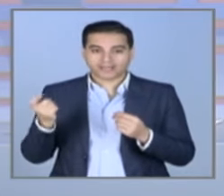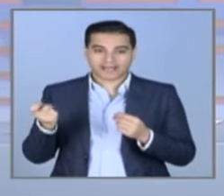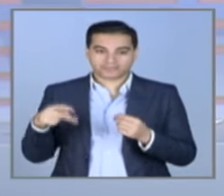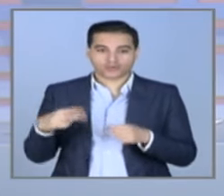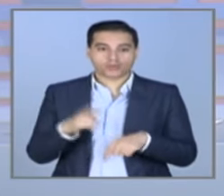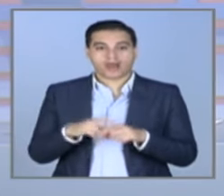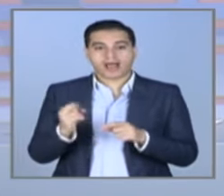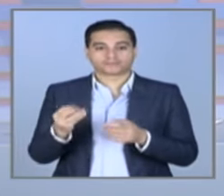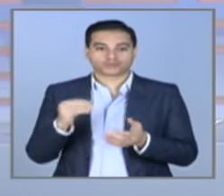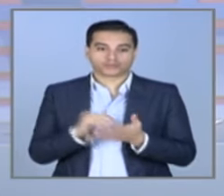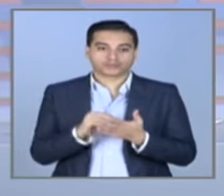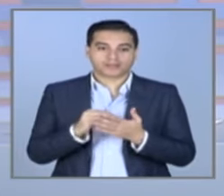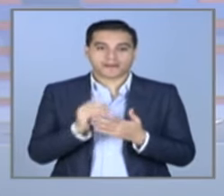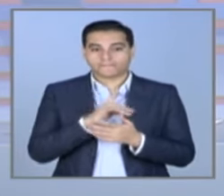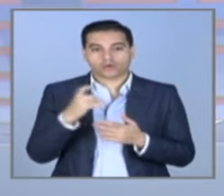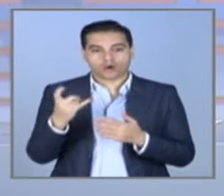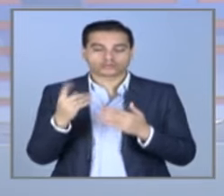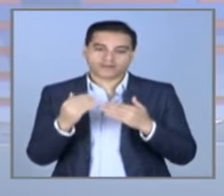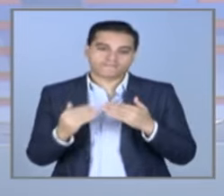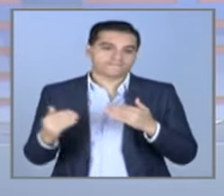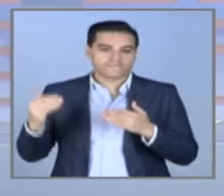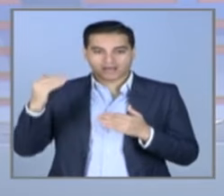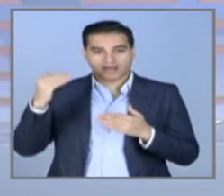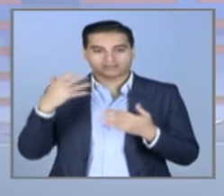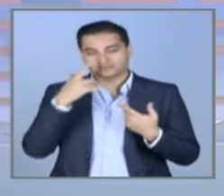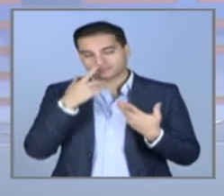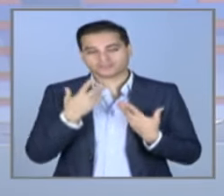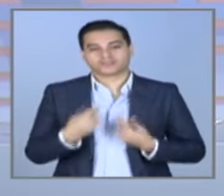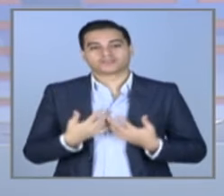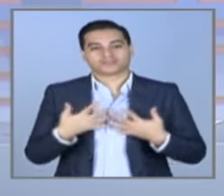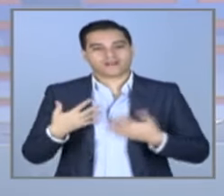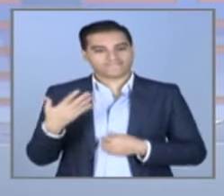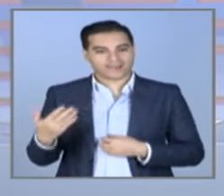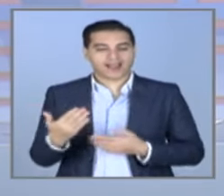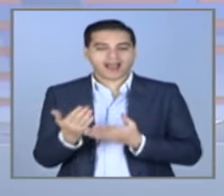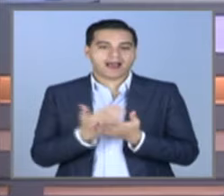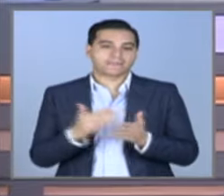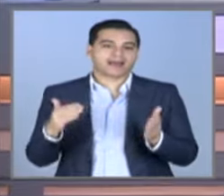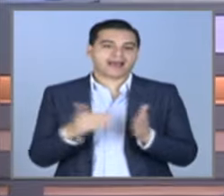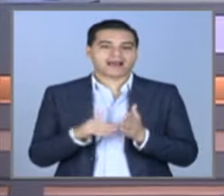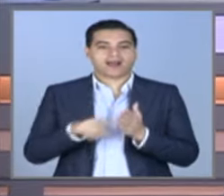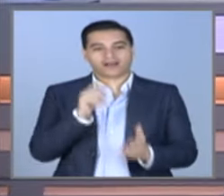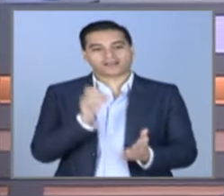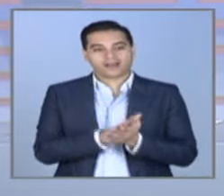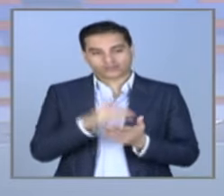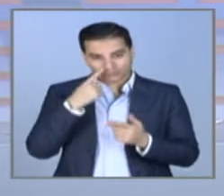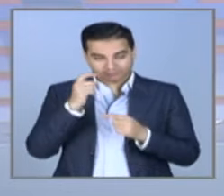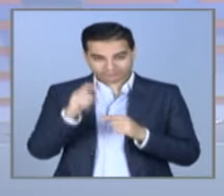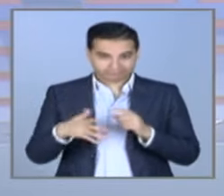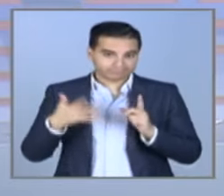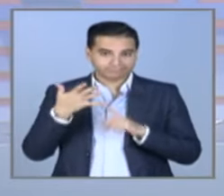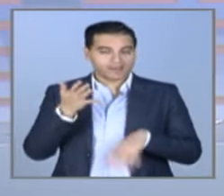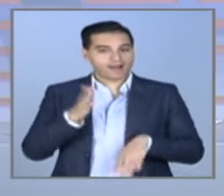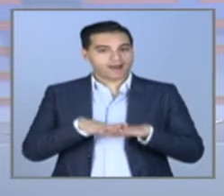85 و25 110 تاخدوا نفسكم قبل اخر فقره. ودلوقتي مع